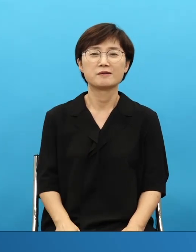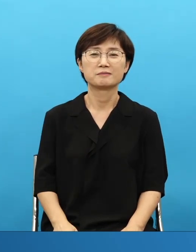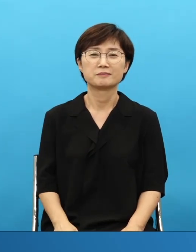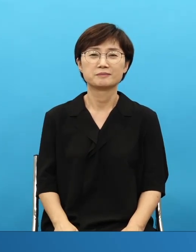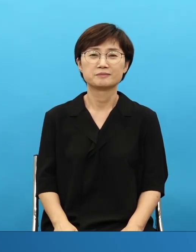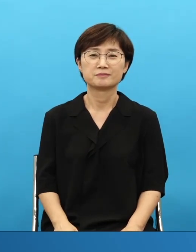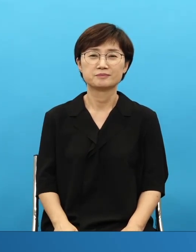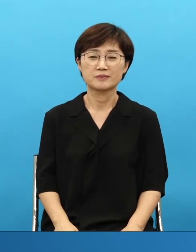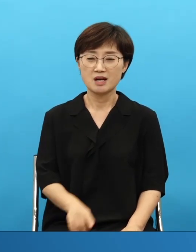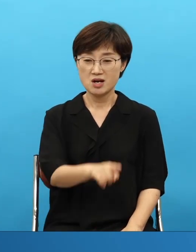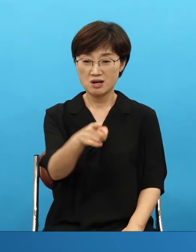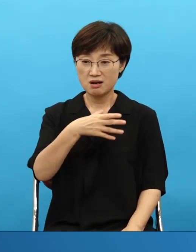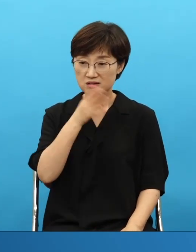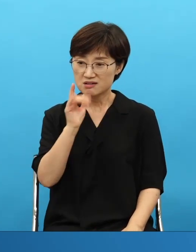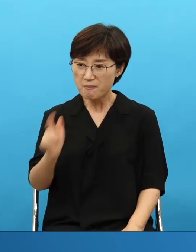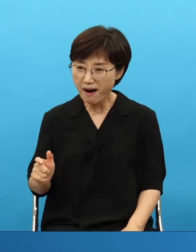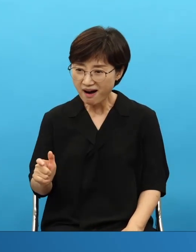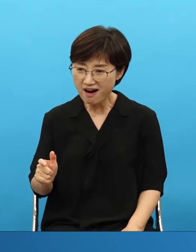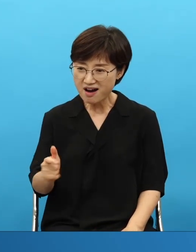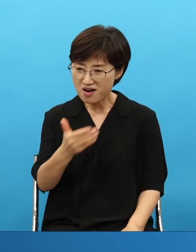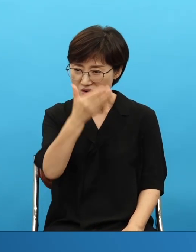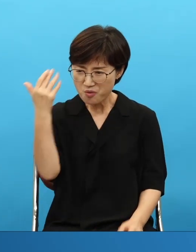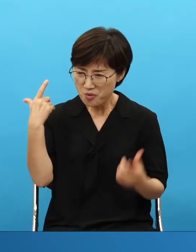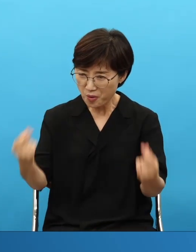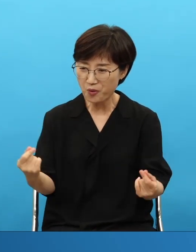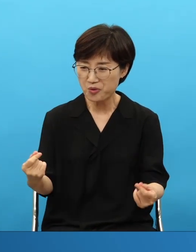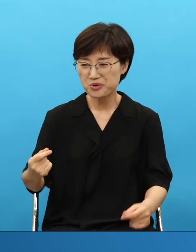늙질 않네. 야 어떻게 저럴 수 있냐.